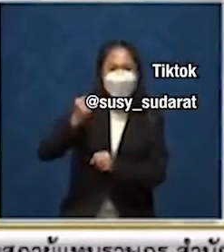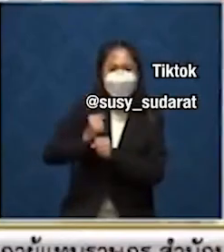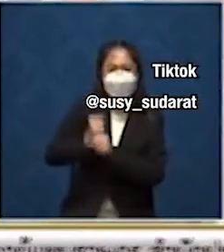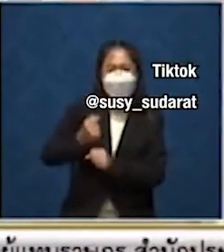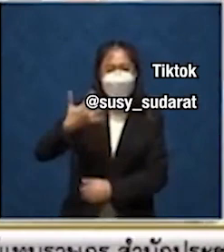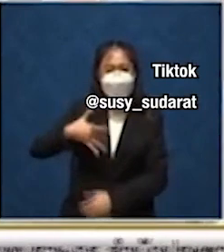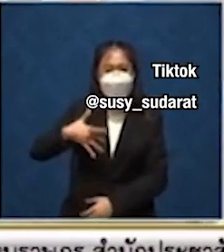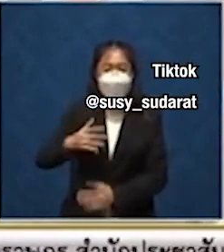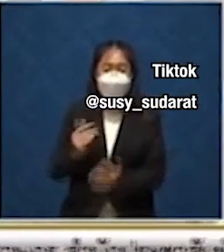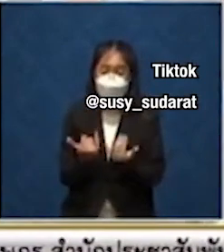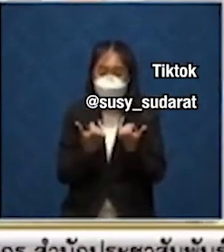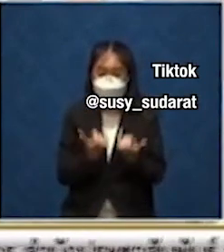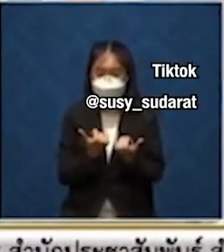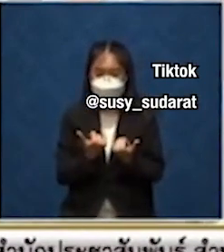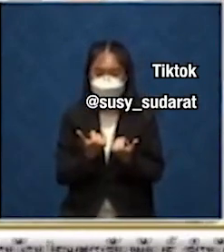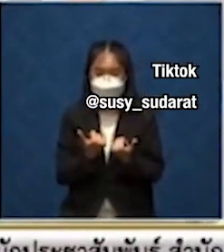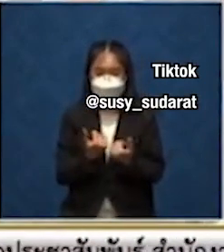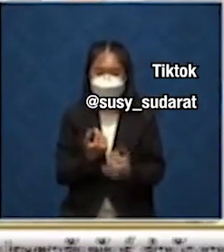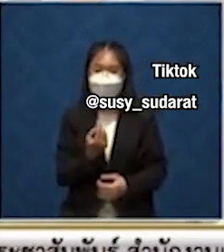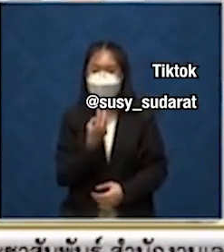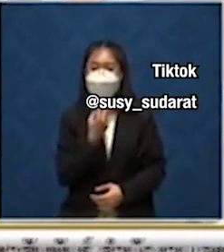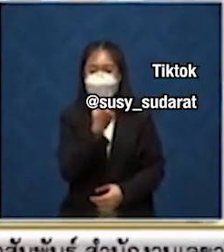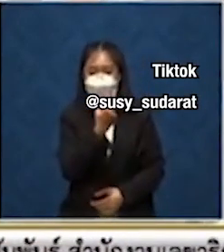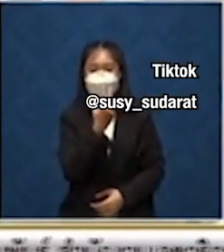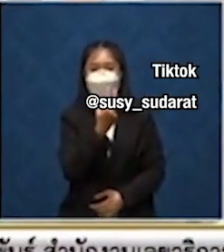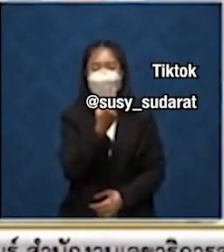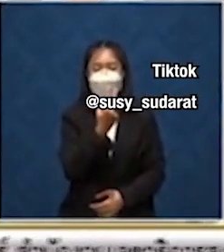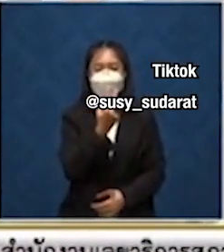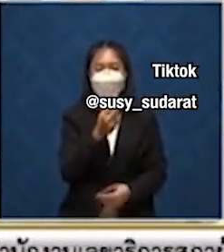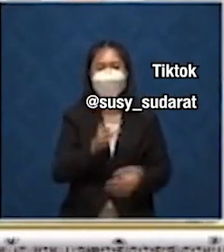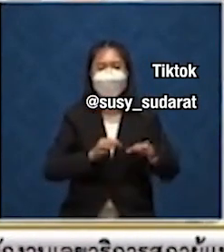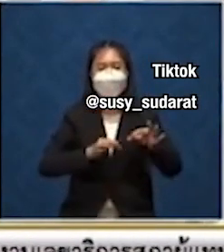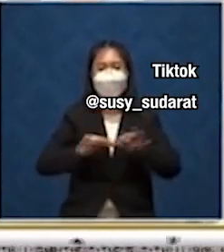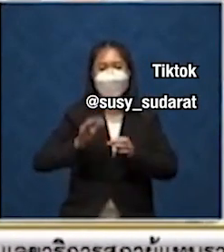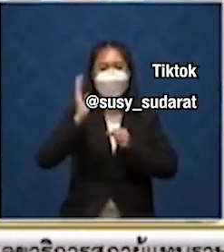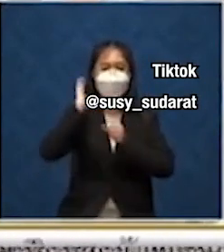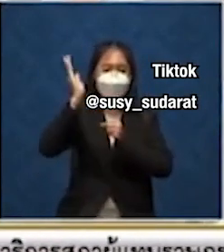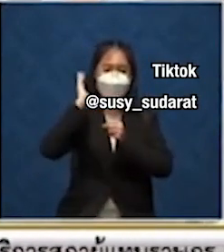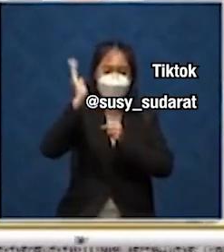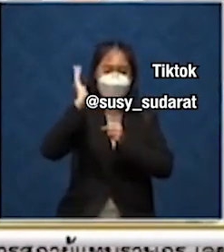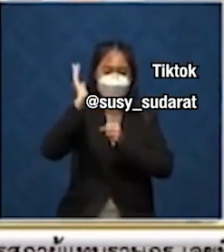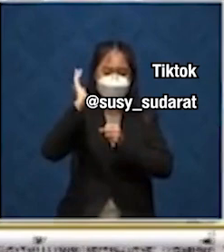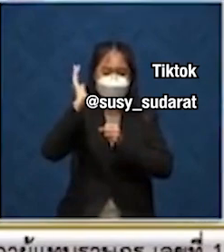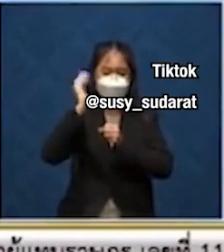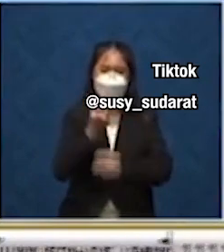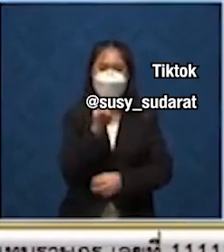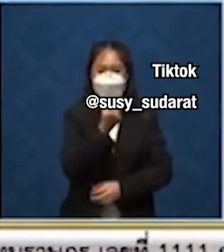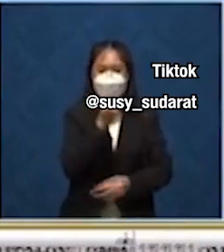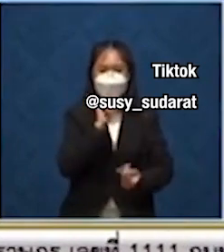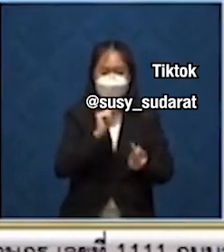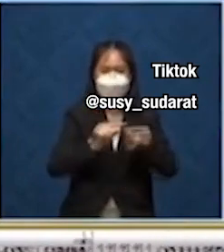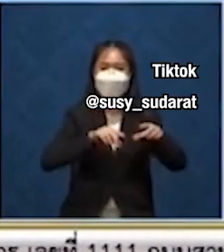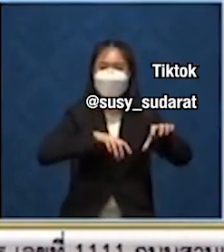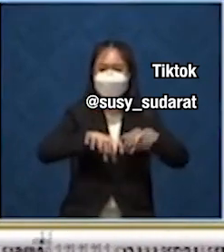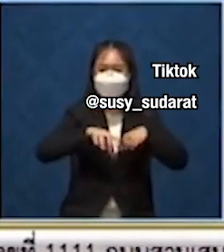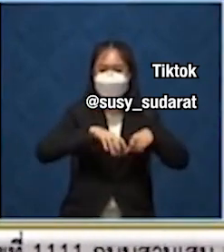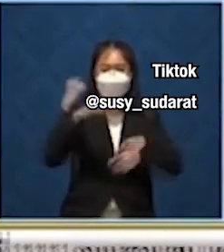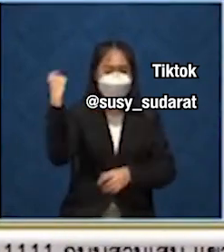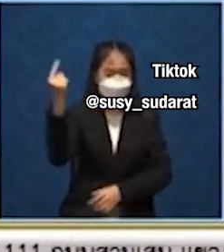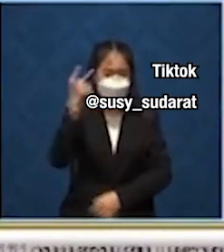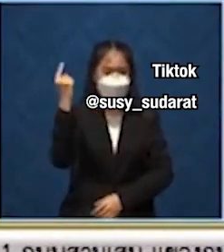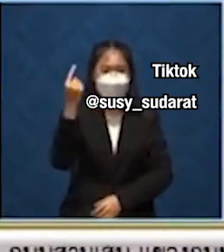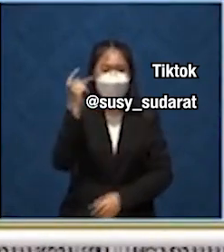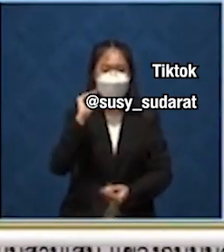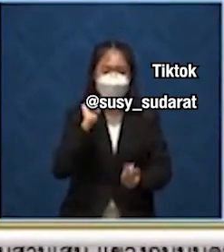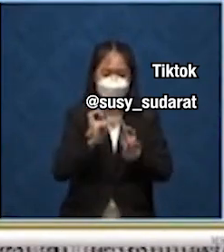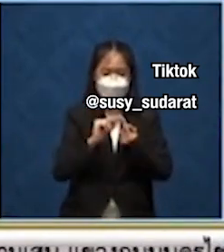ครับประธานและทุกท่านมารับชมและดมกลิ่นความเน่าเหม็นของการบริหารประเทศด้านการท่องเที่ยวของรัฐบาลประยุทธ์จันทร์โอชา